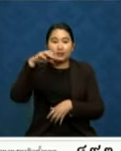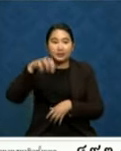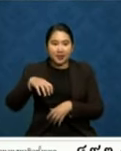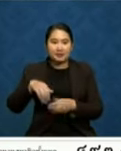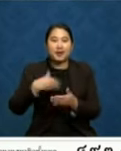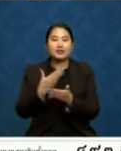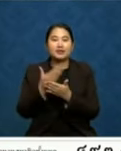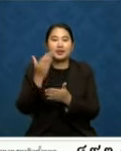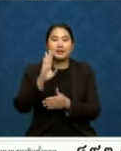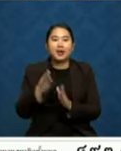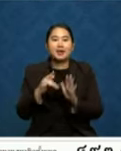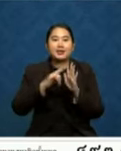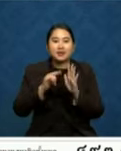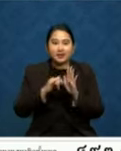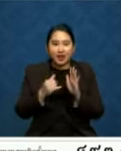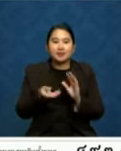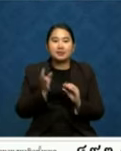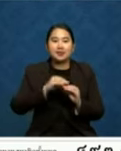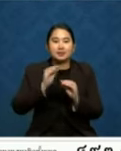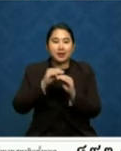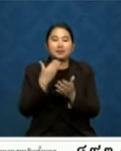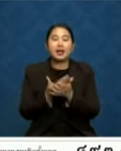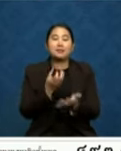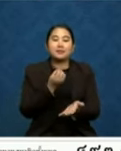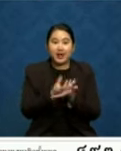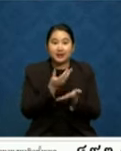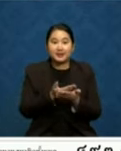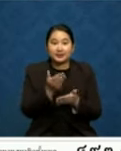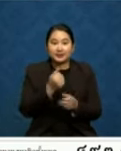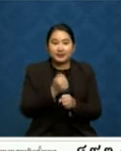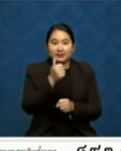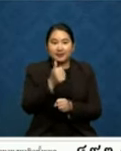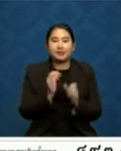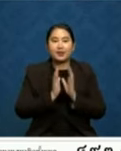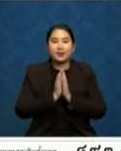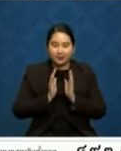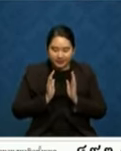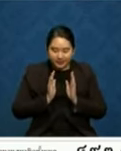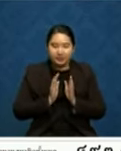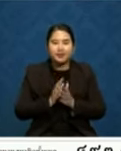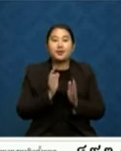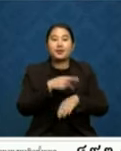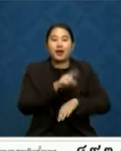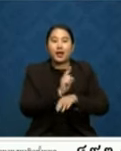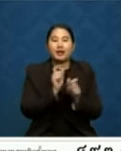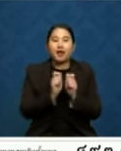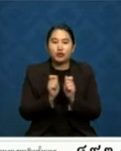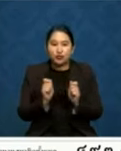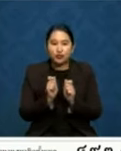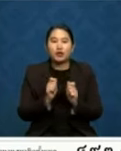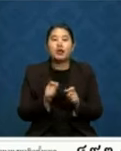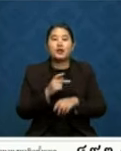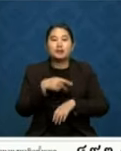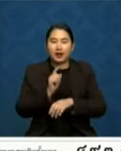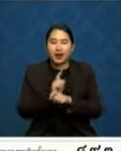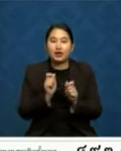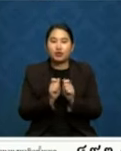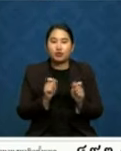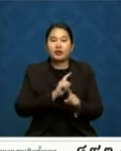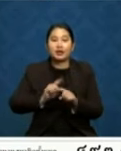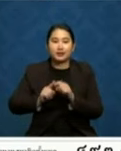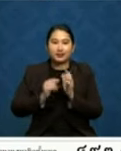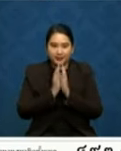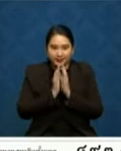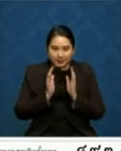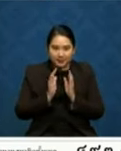ไปซื้อใบยาจากชาวบ้านมากขึ้นในราคาที่สูงขึ้นต้องขอบคุณนะครับทั้งท่านประธานอนุกรรมาธิการแล้วก็ท่านประธานกรรมาธิการครับข